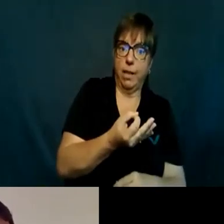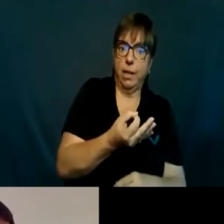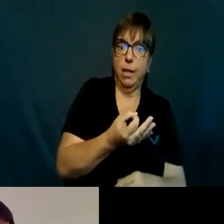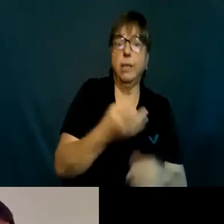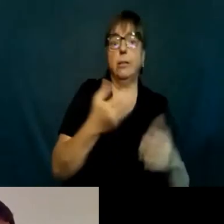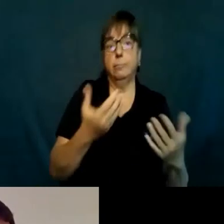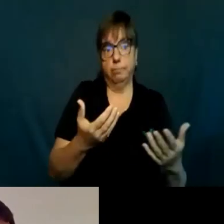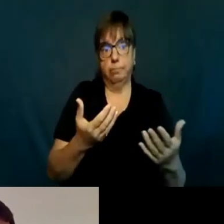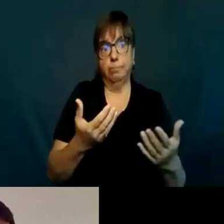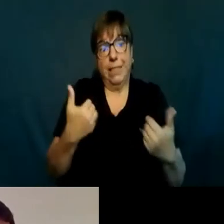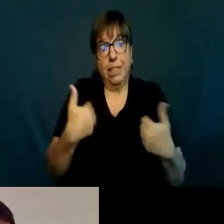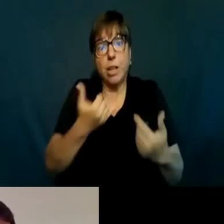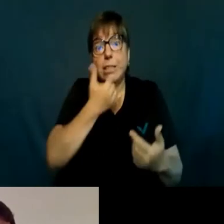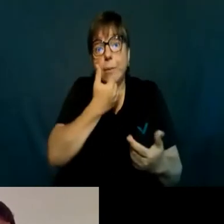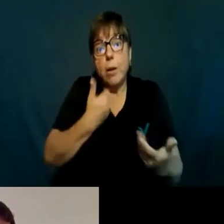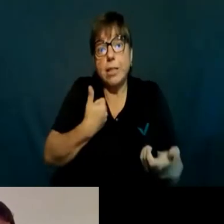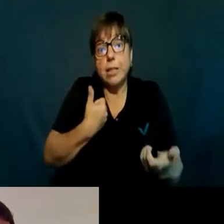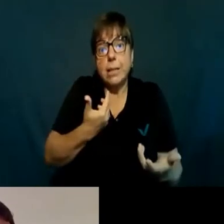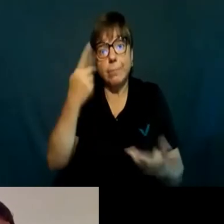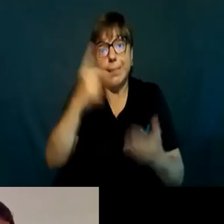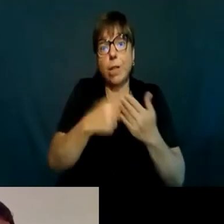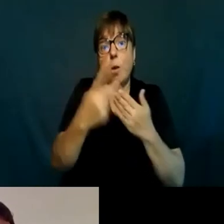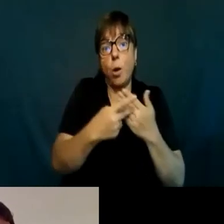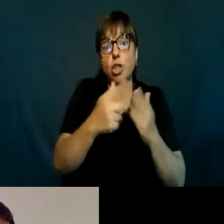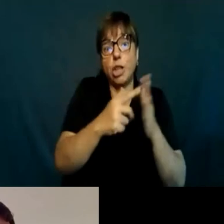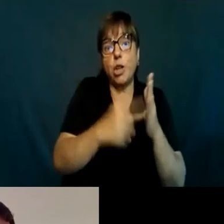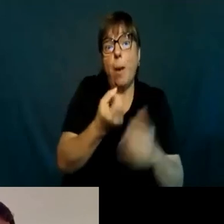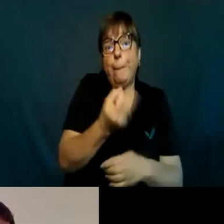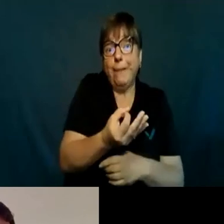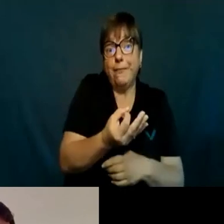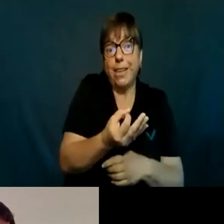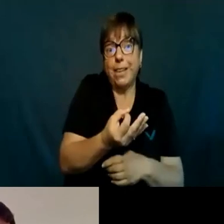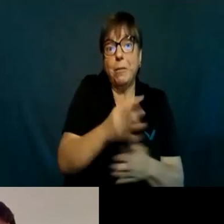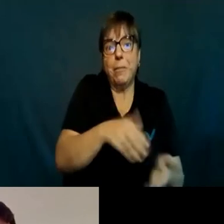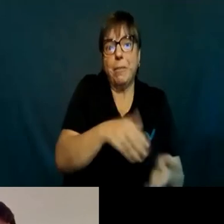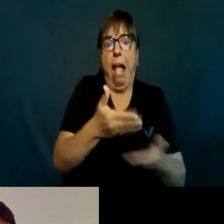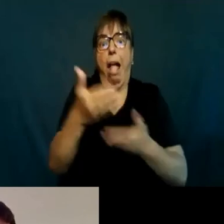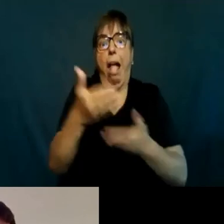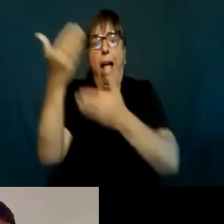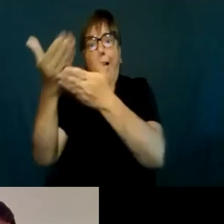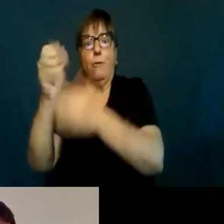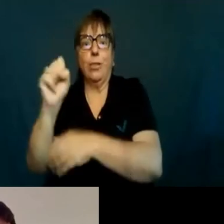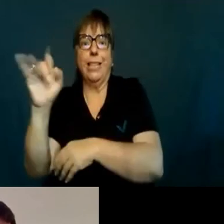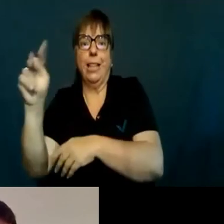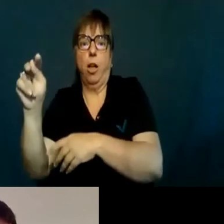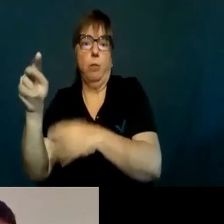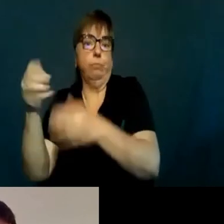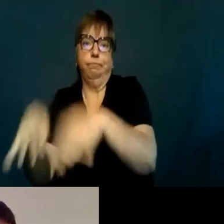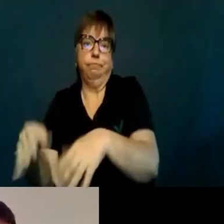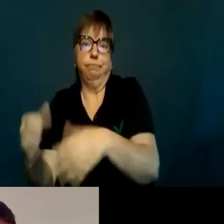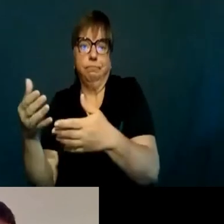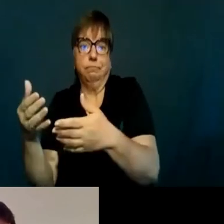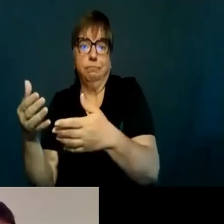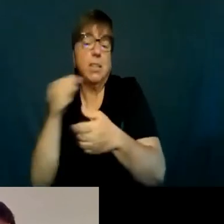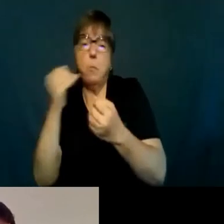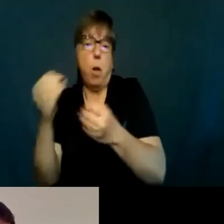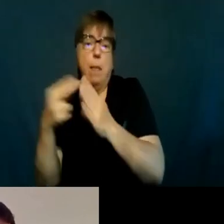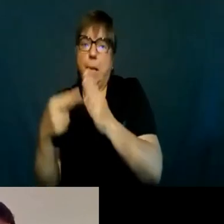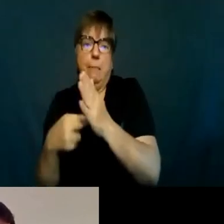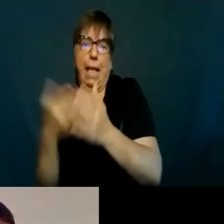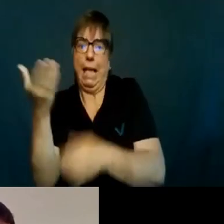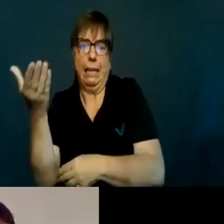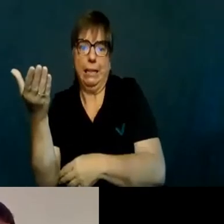mon cas parce que c'était un projet de loi privé. Donc, ce ne pas les mêmes règles qui s'appliquent